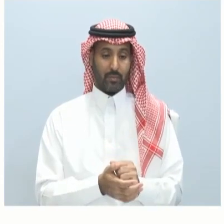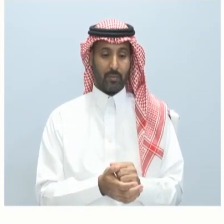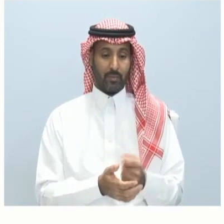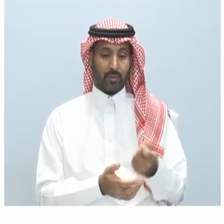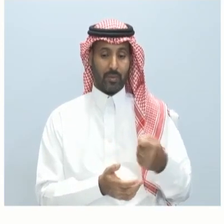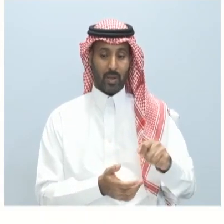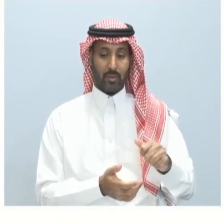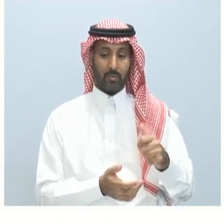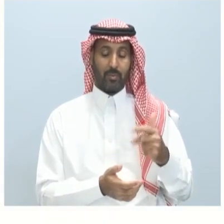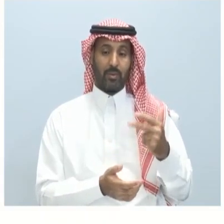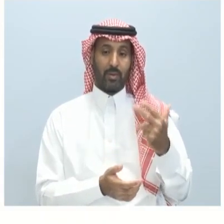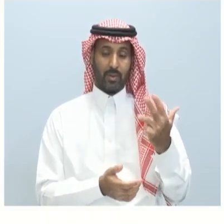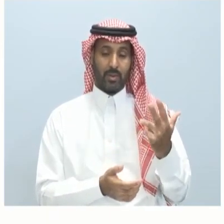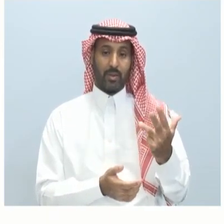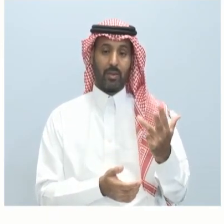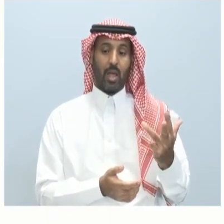سال